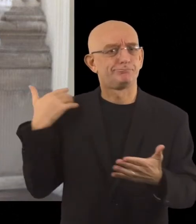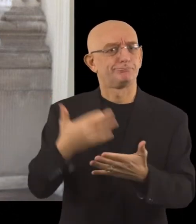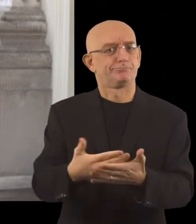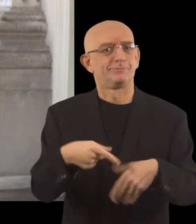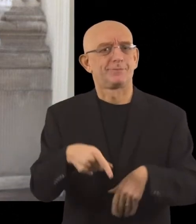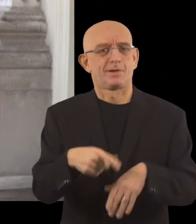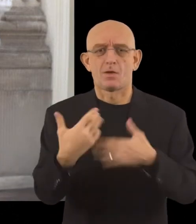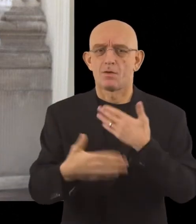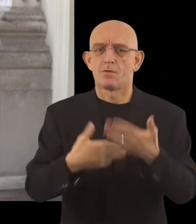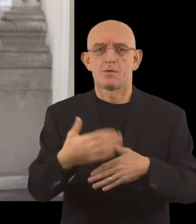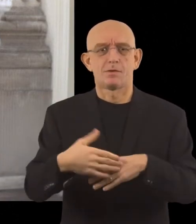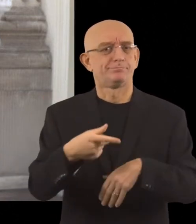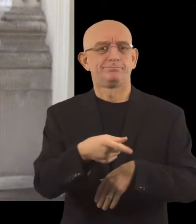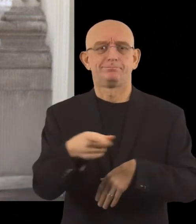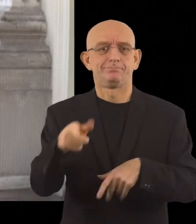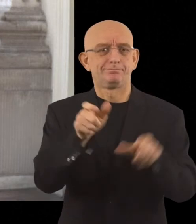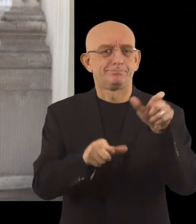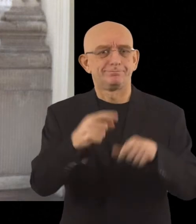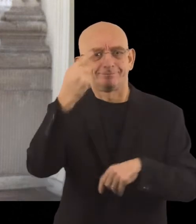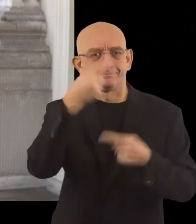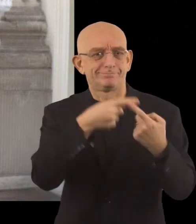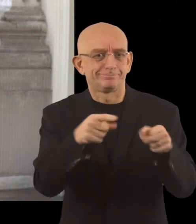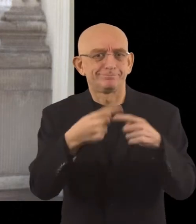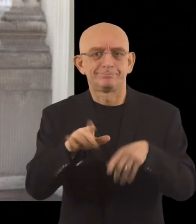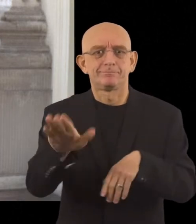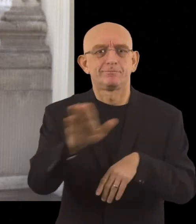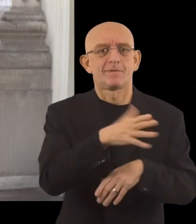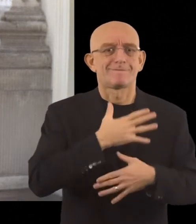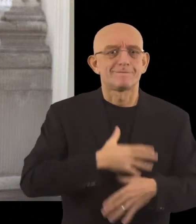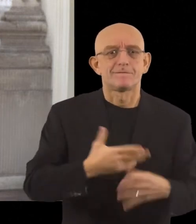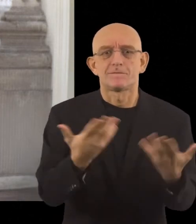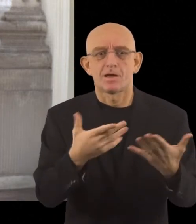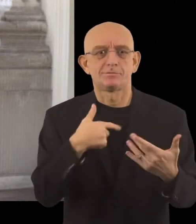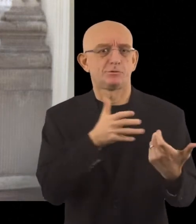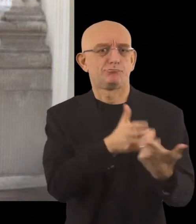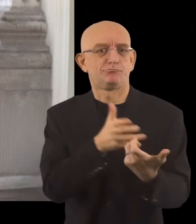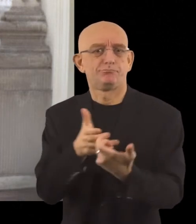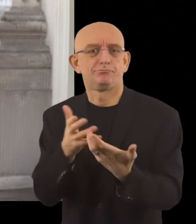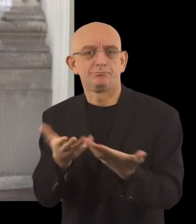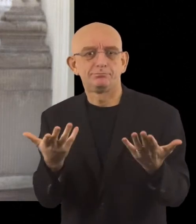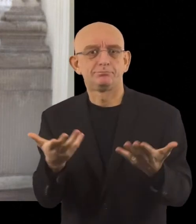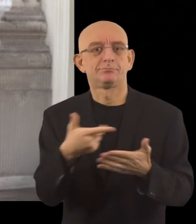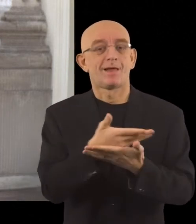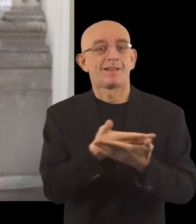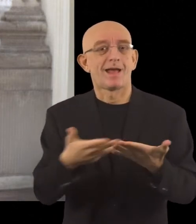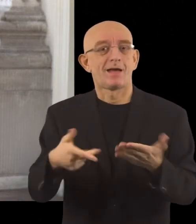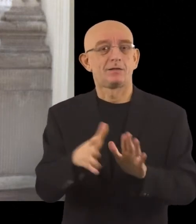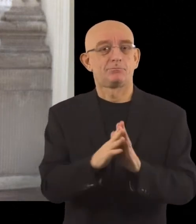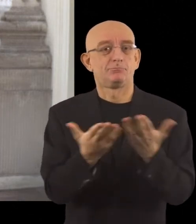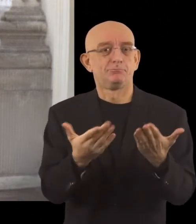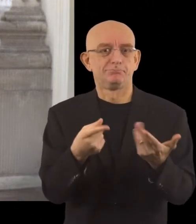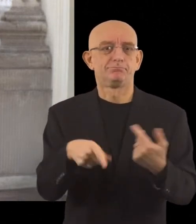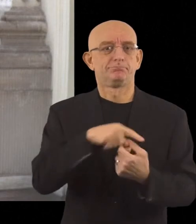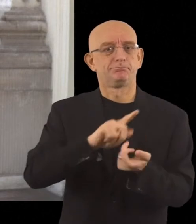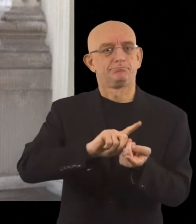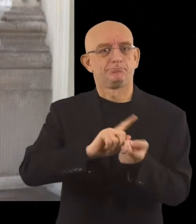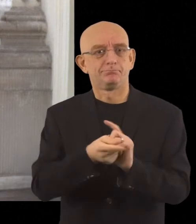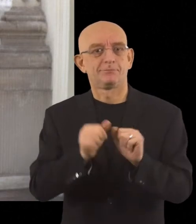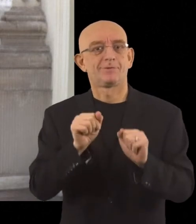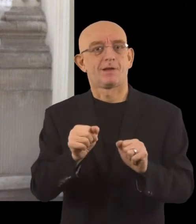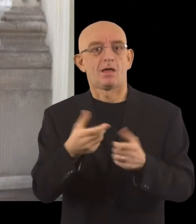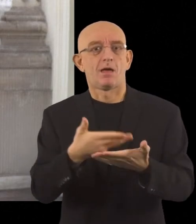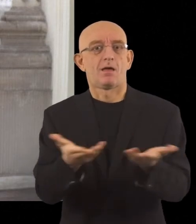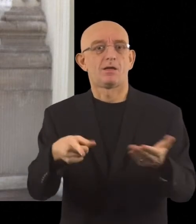by obsługa naszych mieszkańców uwzględniała ich różne potrzeby. Upraszczamy język naszych dokumentów, dbamy